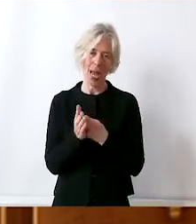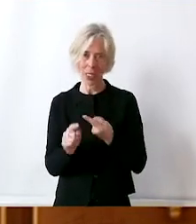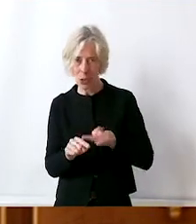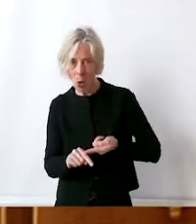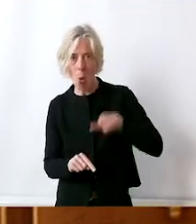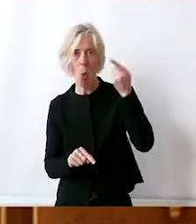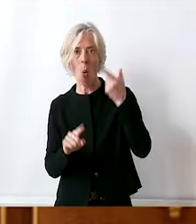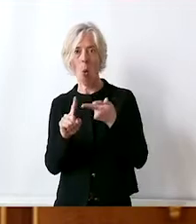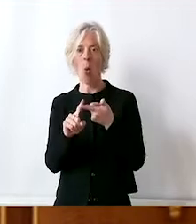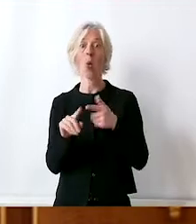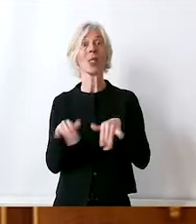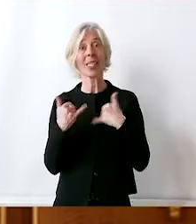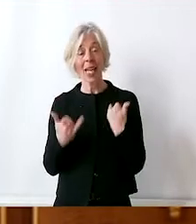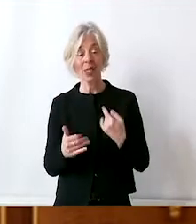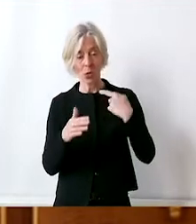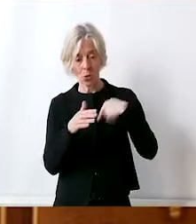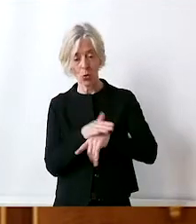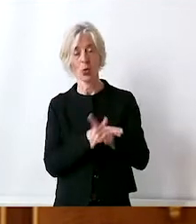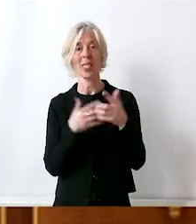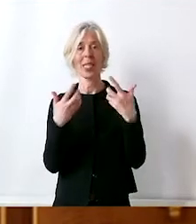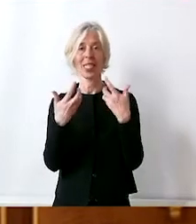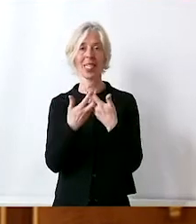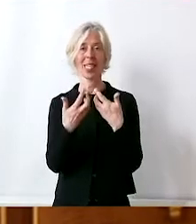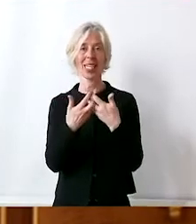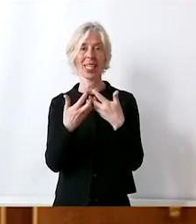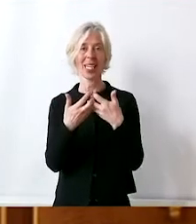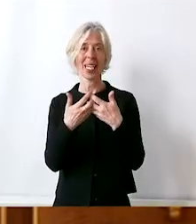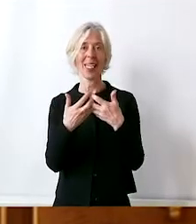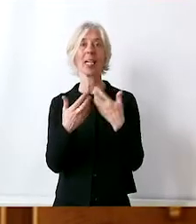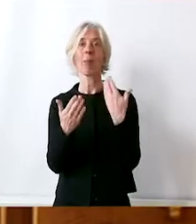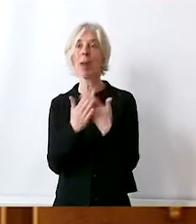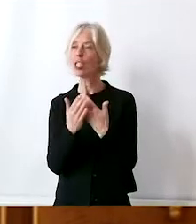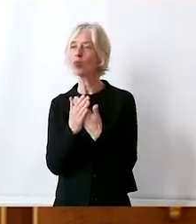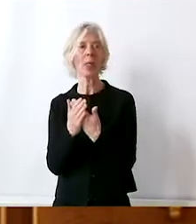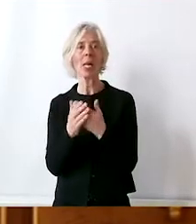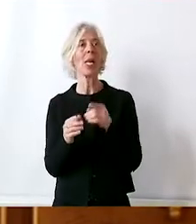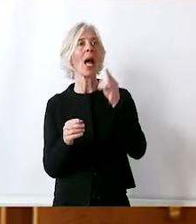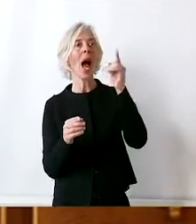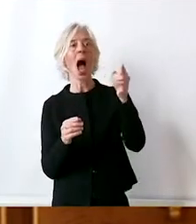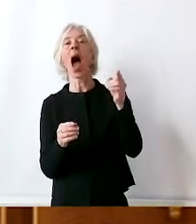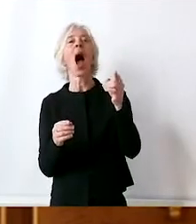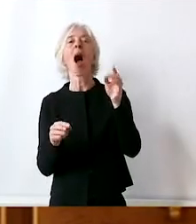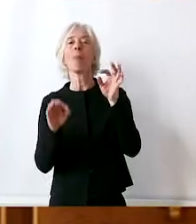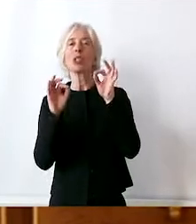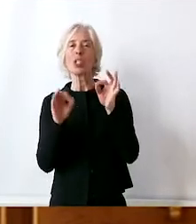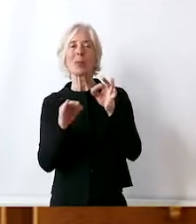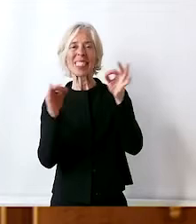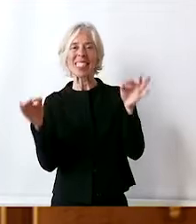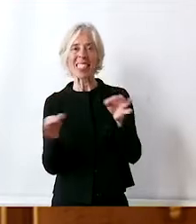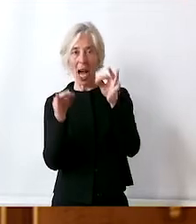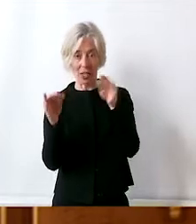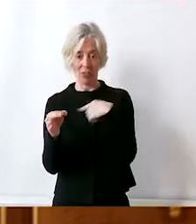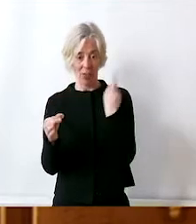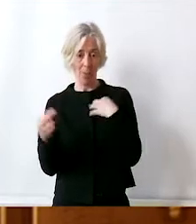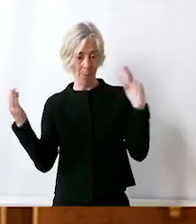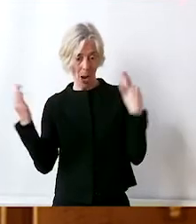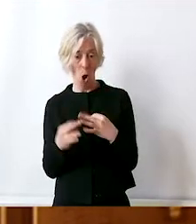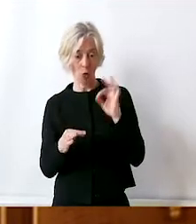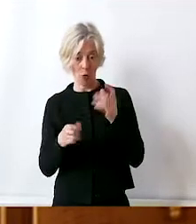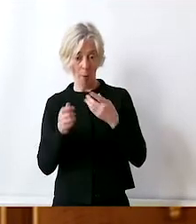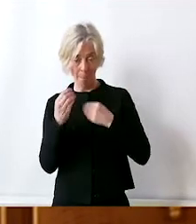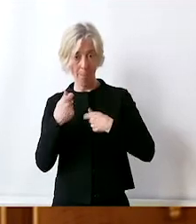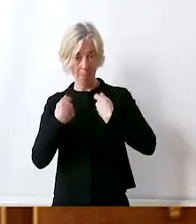auch kriegsbedingte, dass zum Beispiel Komponenten aus China über Russland nicht mehr per Zug kommen